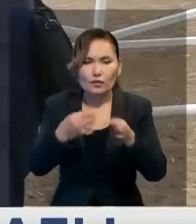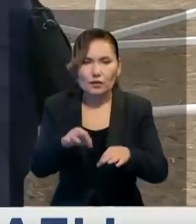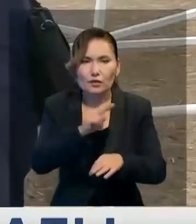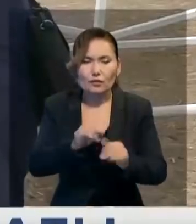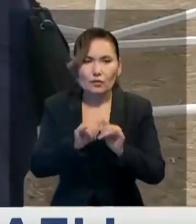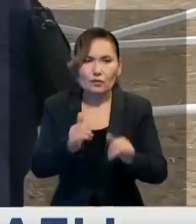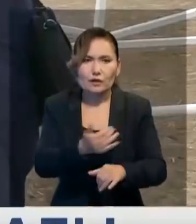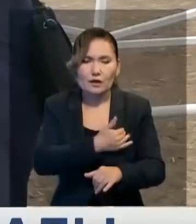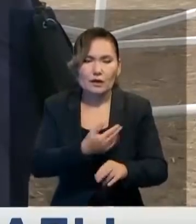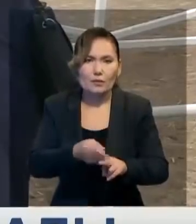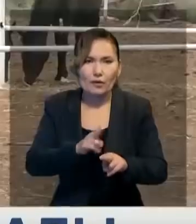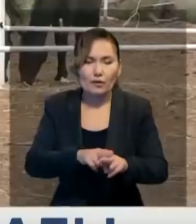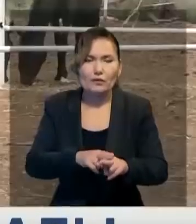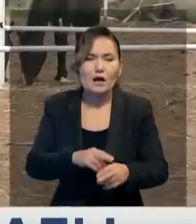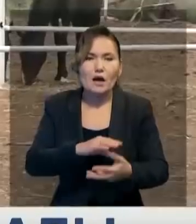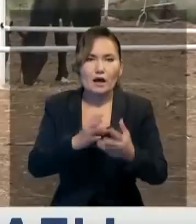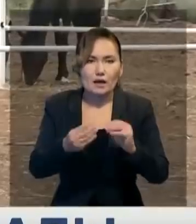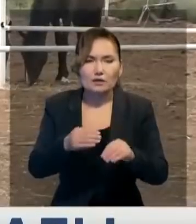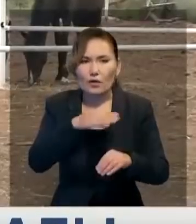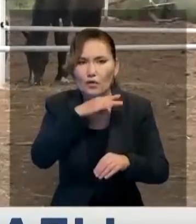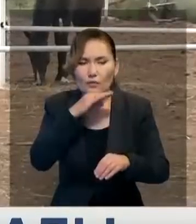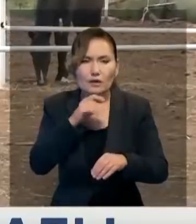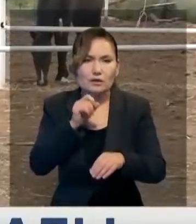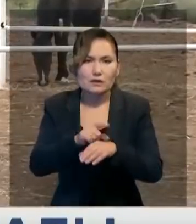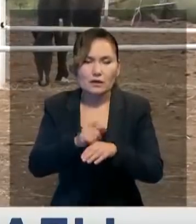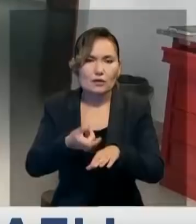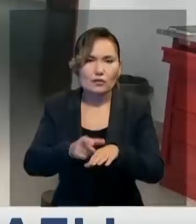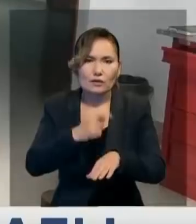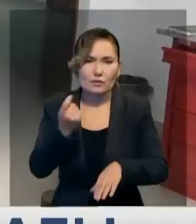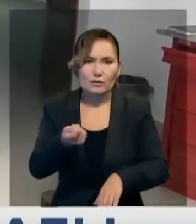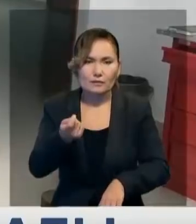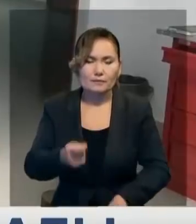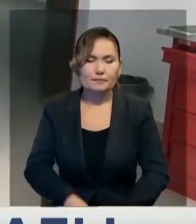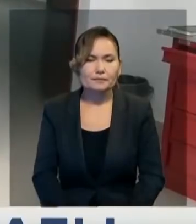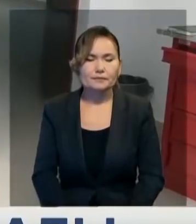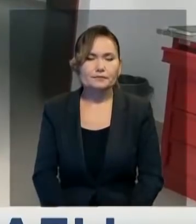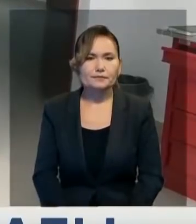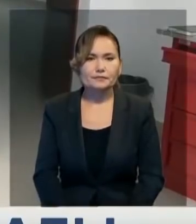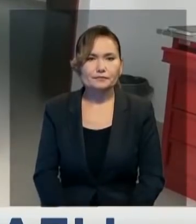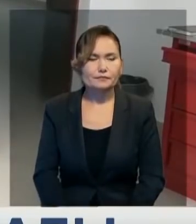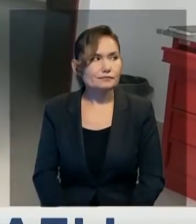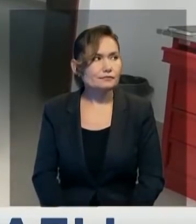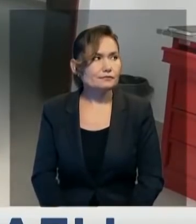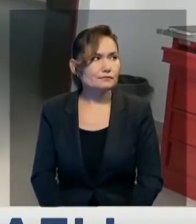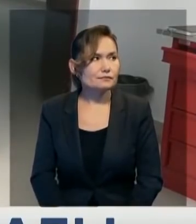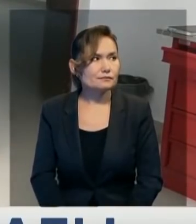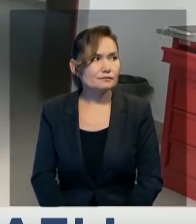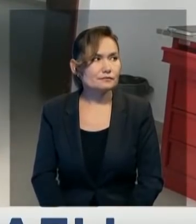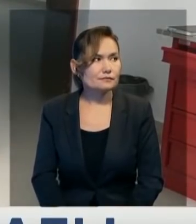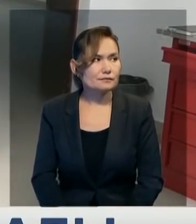Тек айлап уақытын жойып істеген жәдігері аяқ асты қала ма деп қауіптенеді. Тамардың алғанда